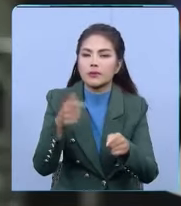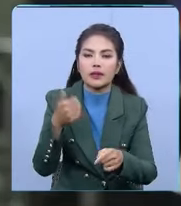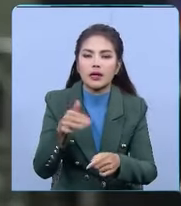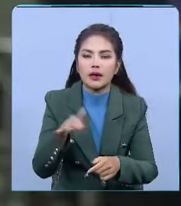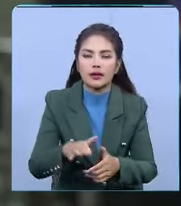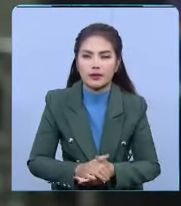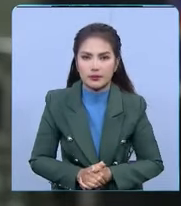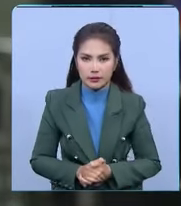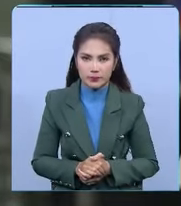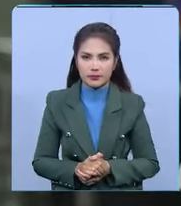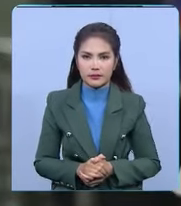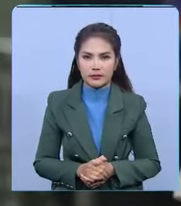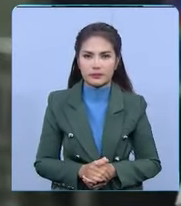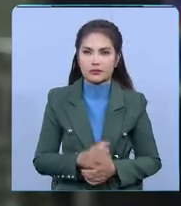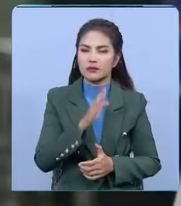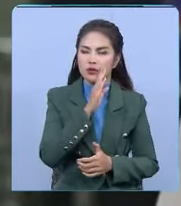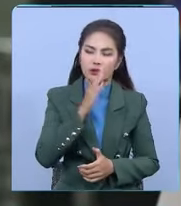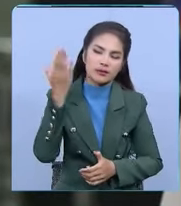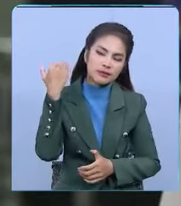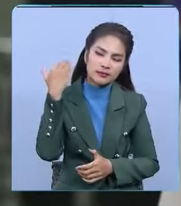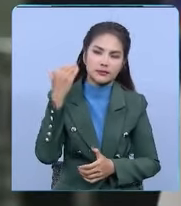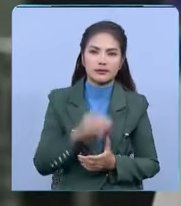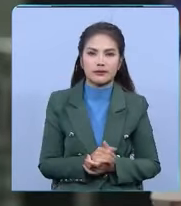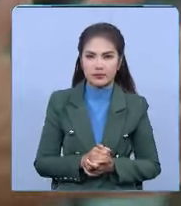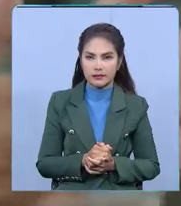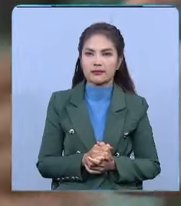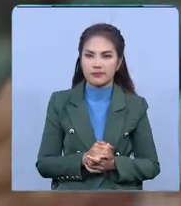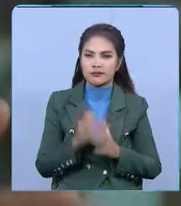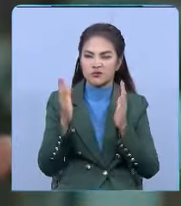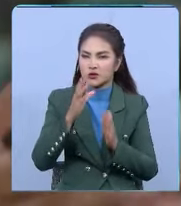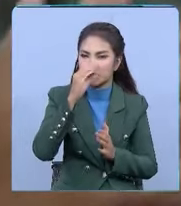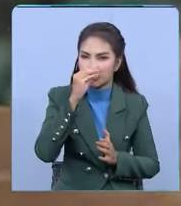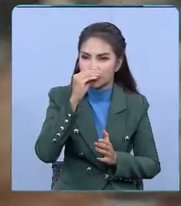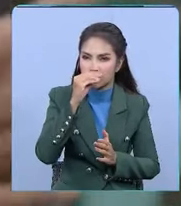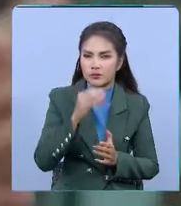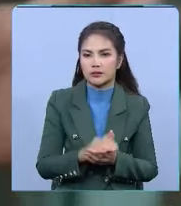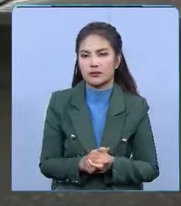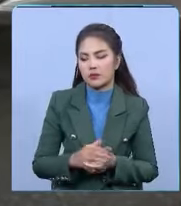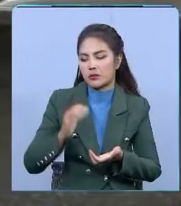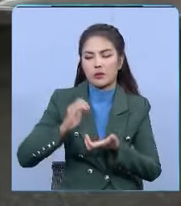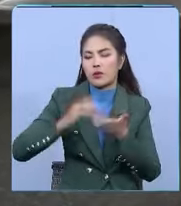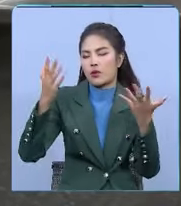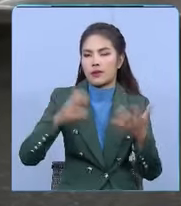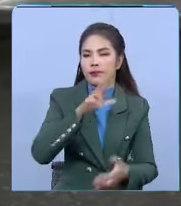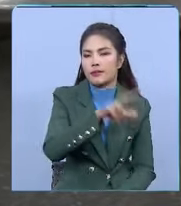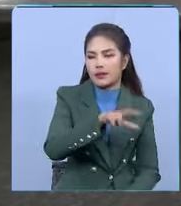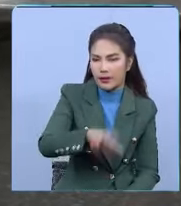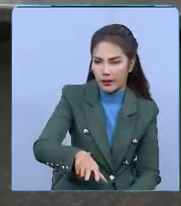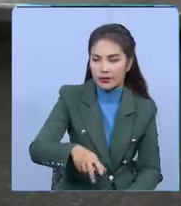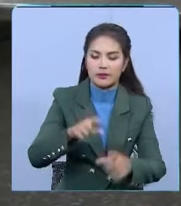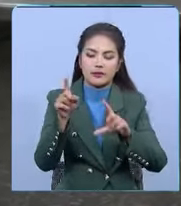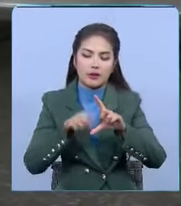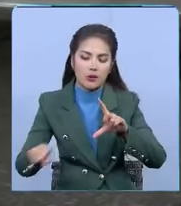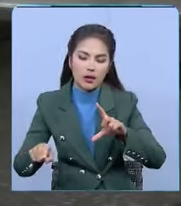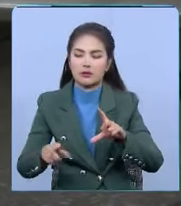าตครับเมื่อไม่กี่วันมานี้คุณไพบูลย์นิติตะวันได้พูดว่าพรรคจะไม่ร่วมกับเพื่อไทยและก้าวไกลแน่นอน ไอ้นั้นมันก็เ